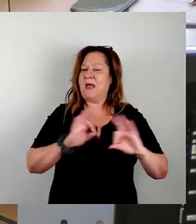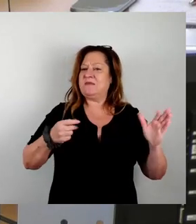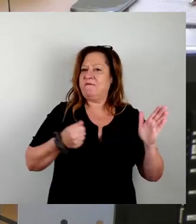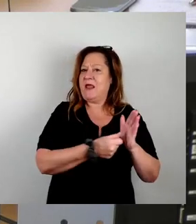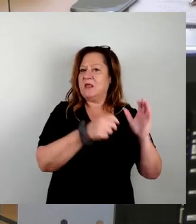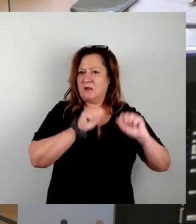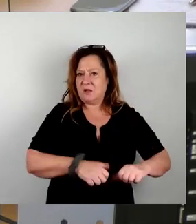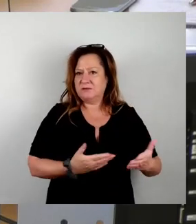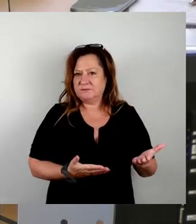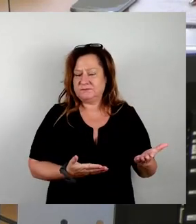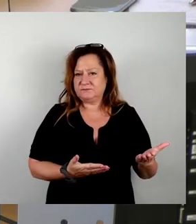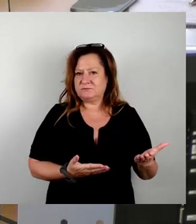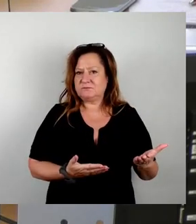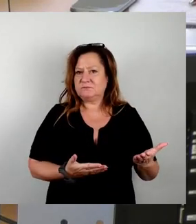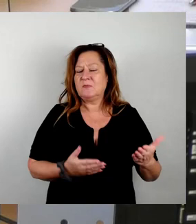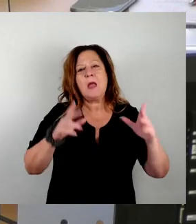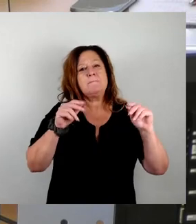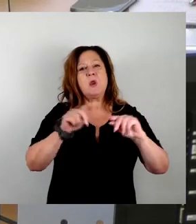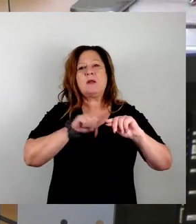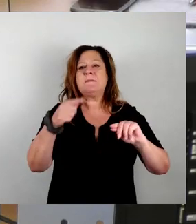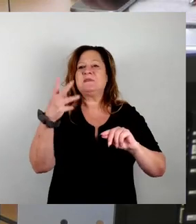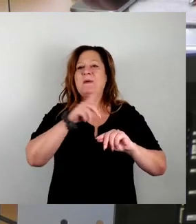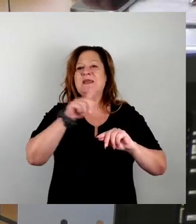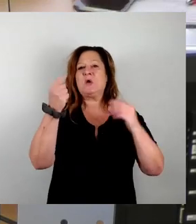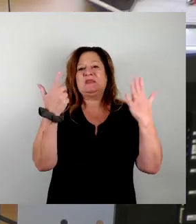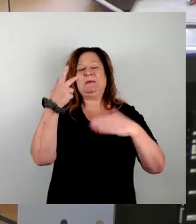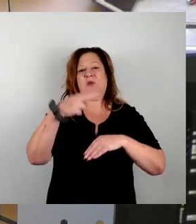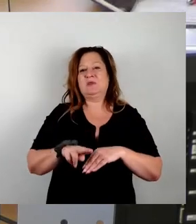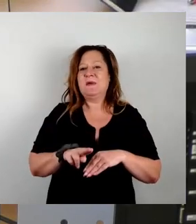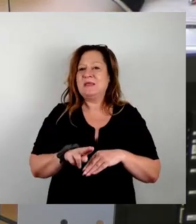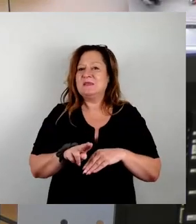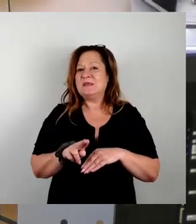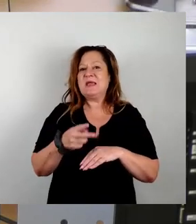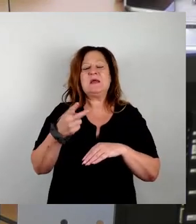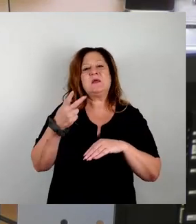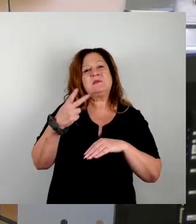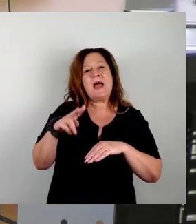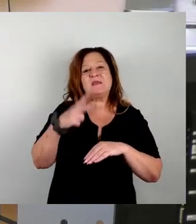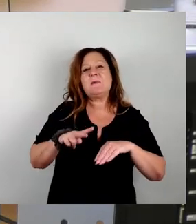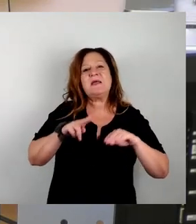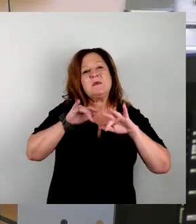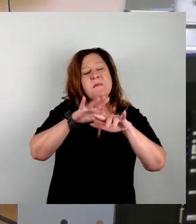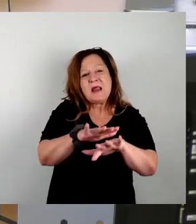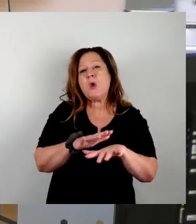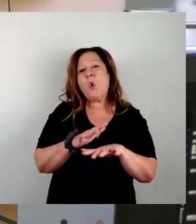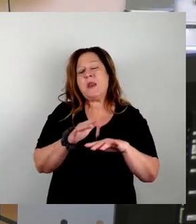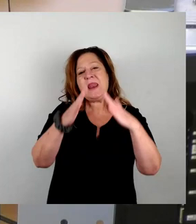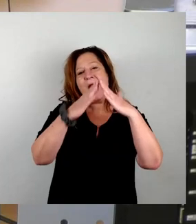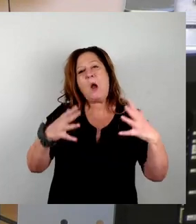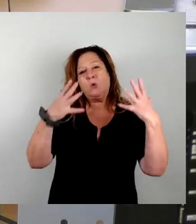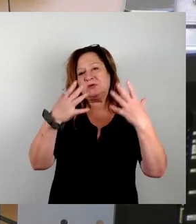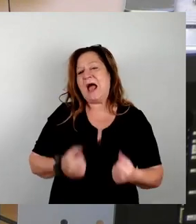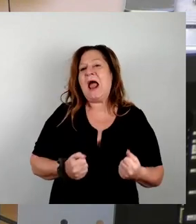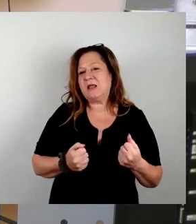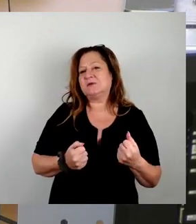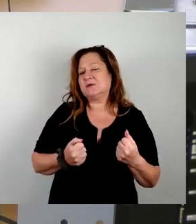Es würden bis 2027 damit 62 Millionen in den Haushalt einfließen. Und wofür wir die dann nutzen, das wäre ja